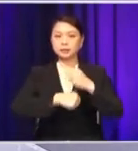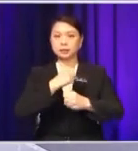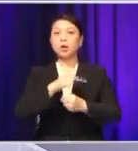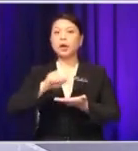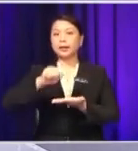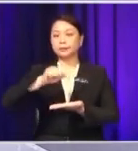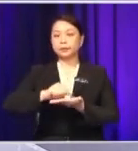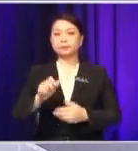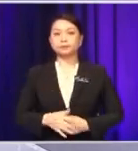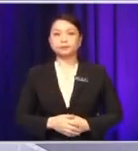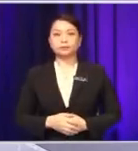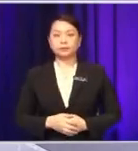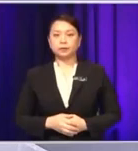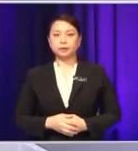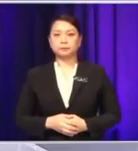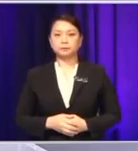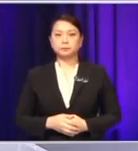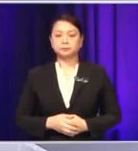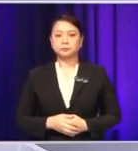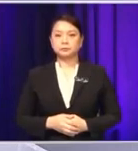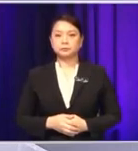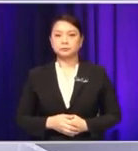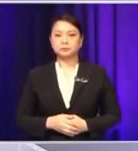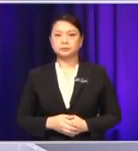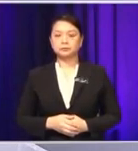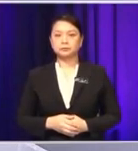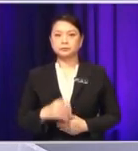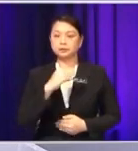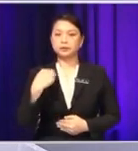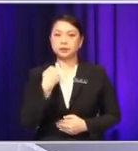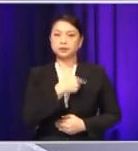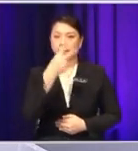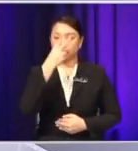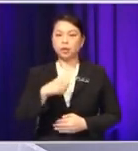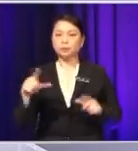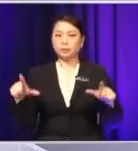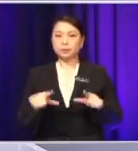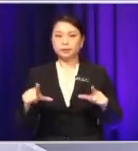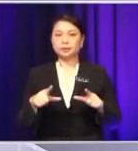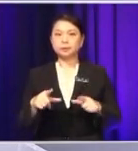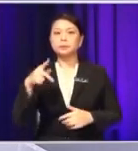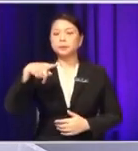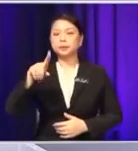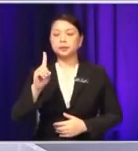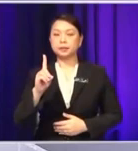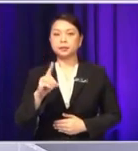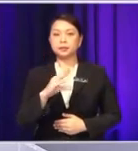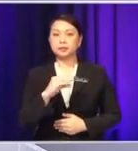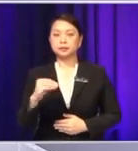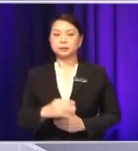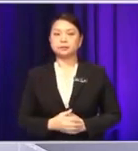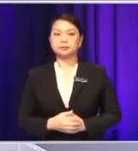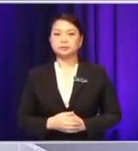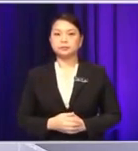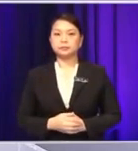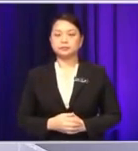Zamri. Dan Tuan, kita teruskan dengan peranan dan tanggungjawab sekolah, JPN dan PPD dan juga calon persendirian.